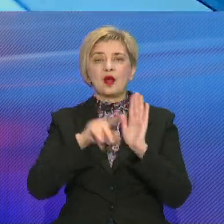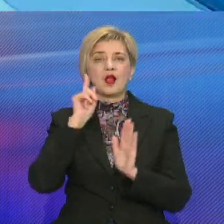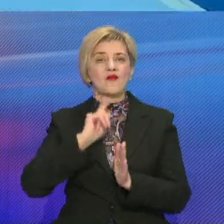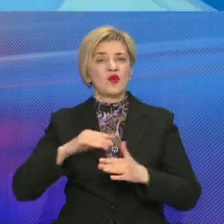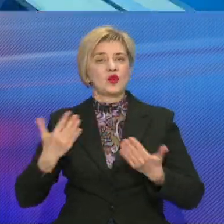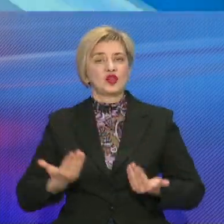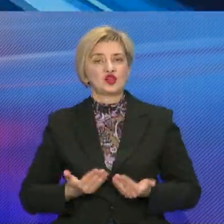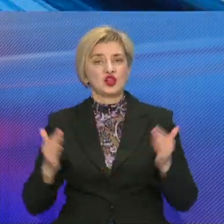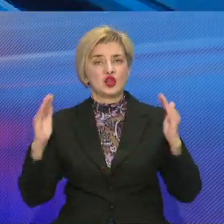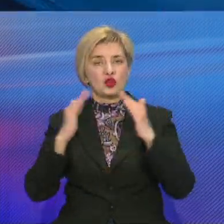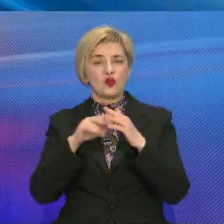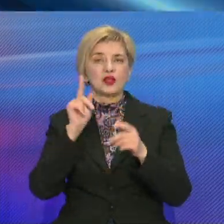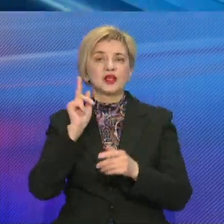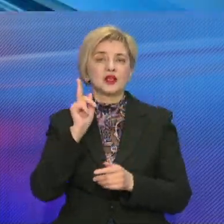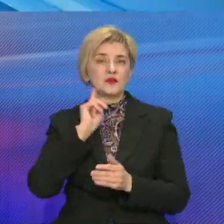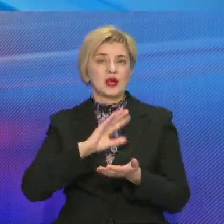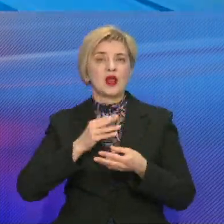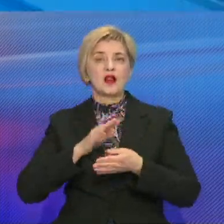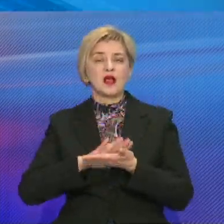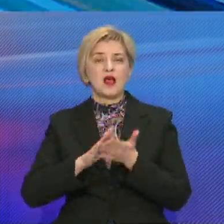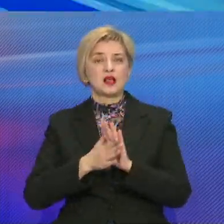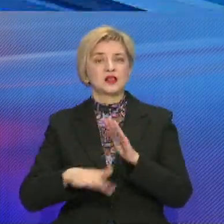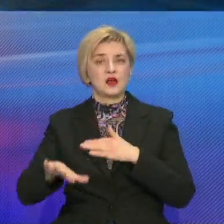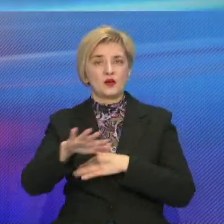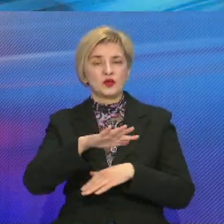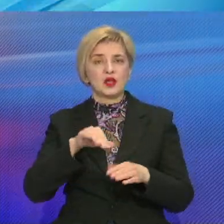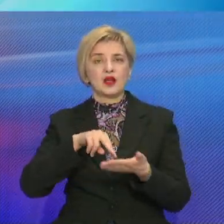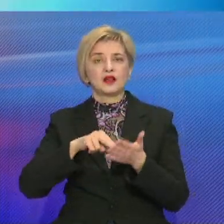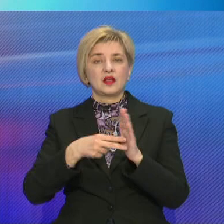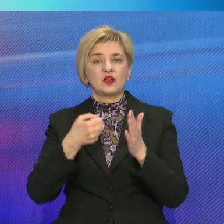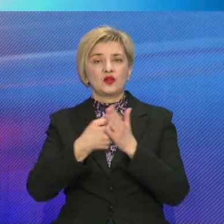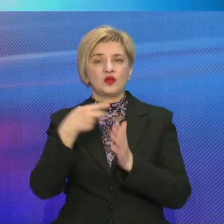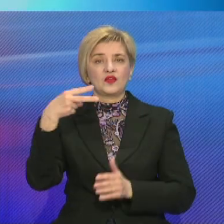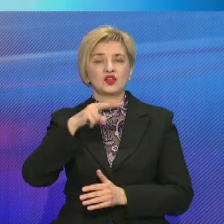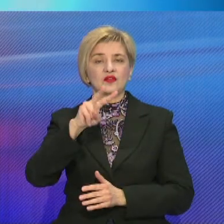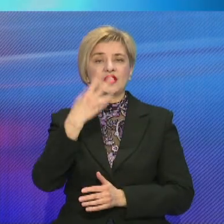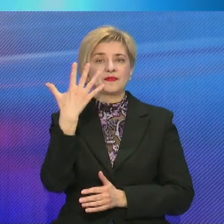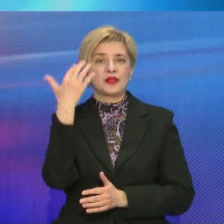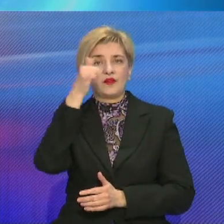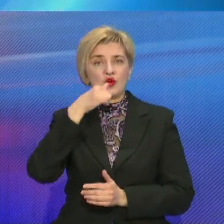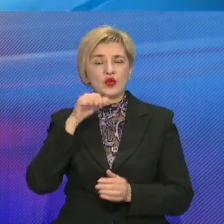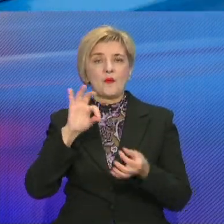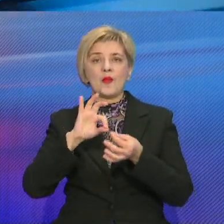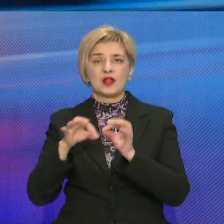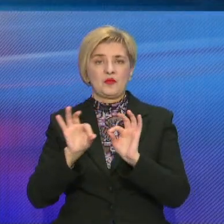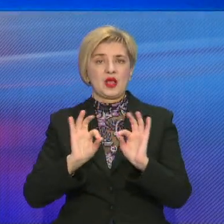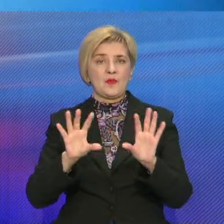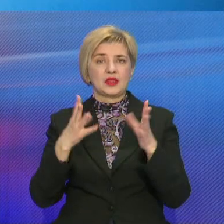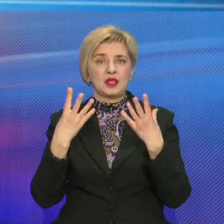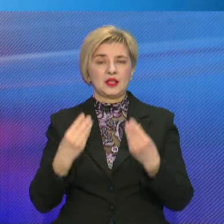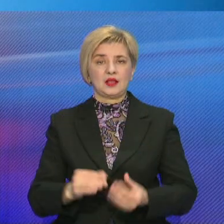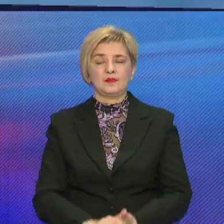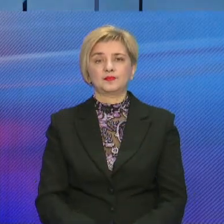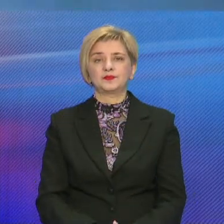і спрыяльнае асяроддзе», разлічаная да 2025 года. Падрабязнасці ў рубрыцы «Каментары дня».